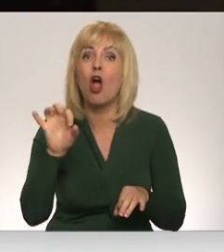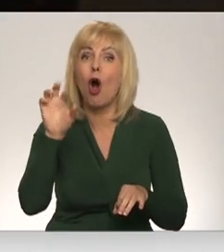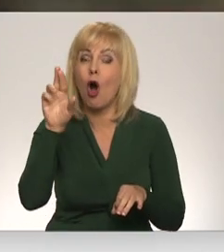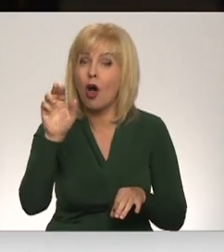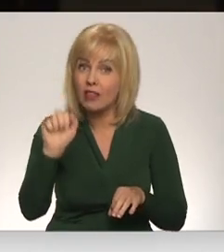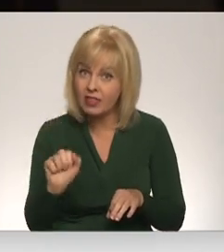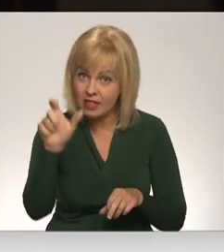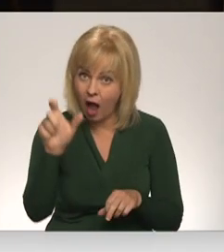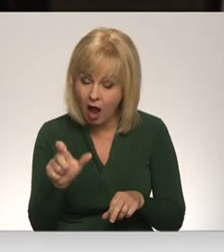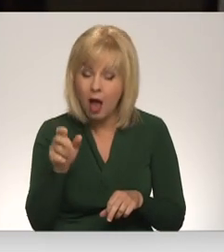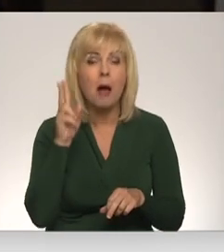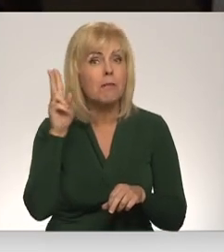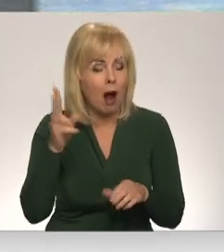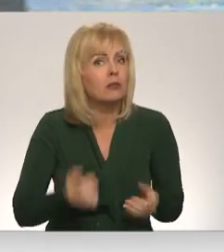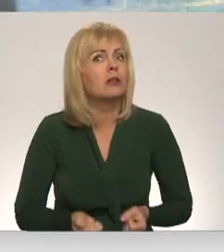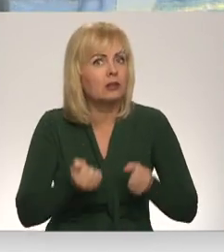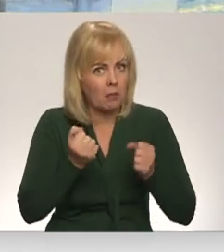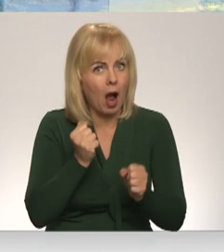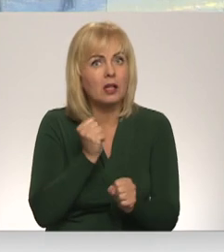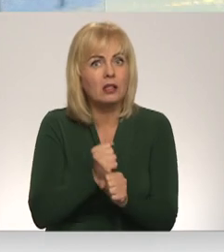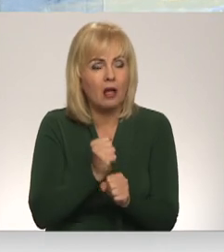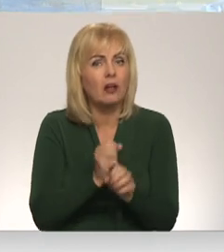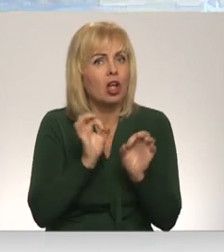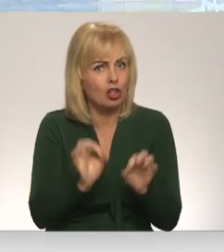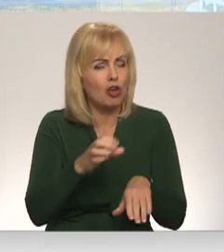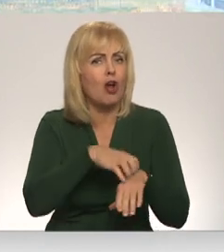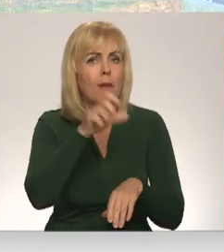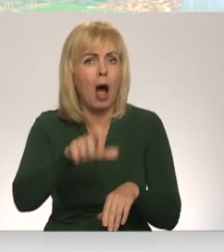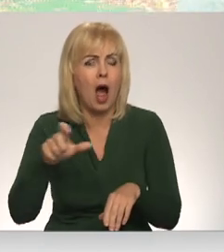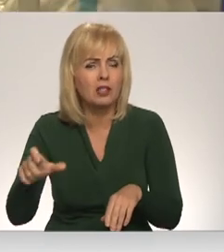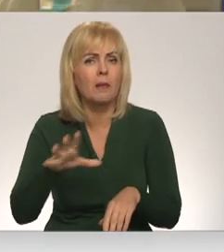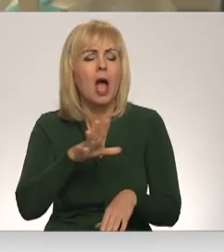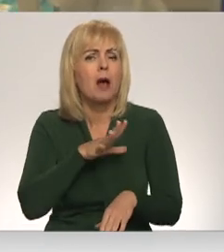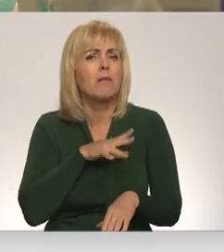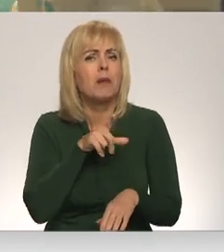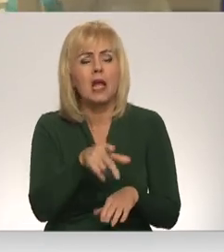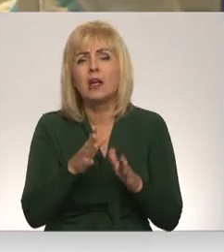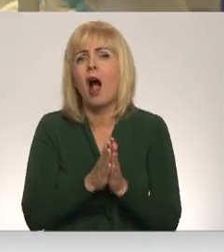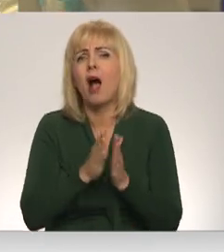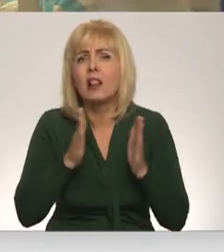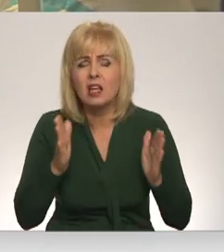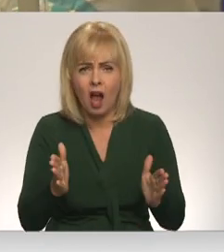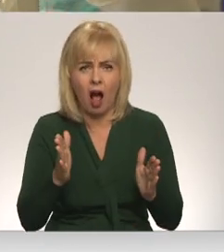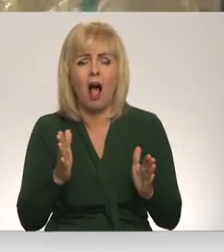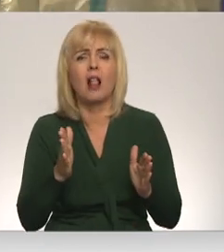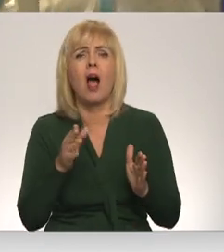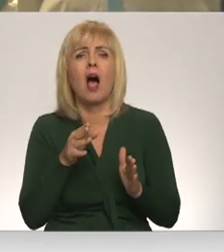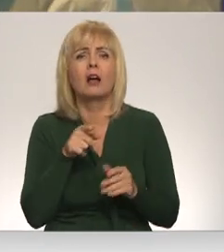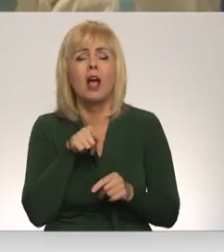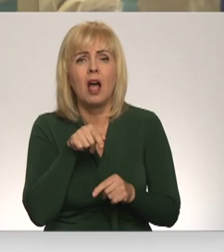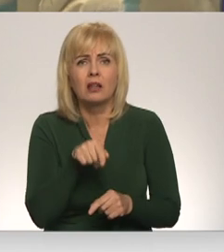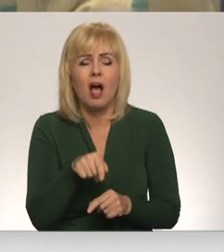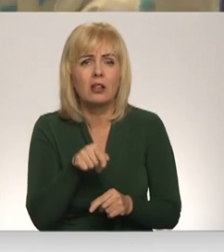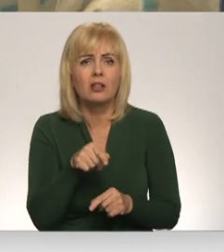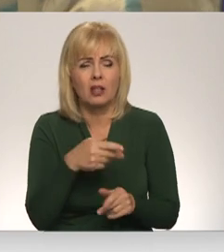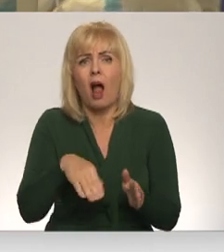pārliecinājās, cik ļoti smagi šajā laikā strādā mediķi. Tas bija tas lielākais tāds klātesamības tas mirklis,